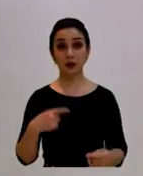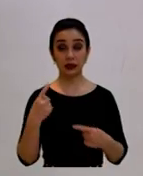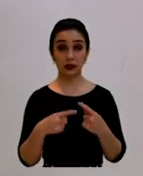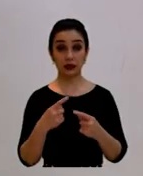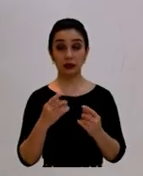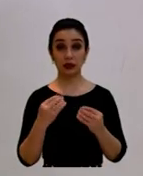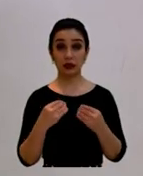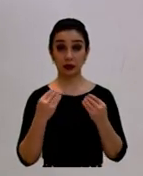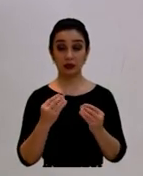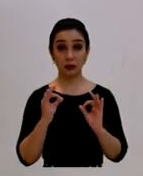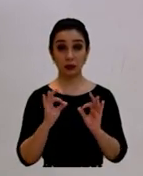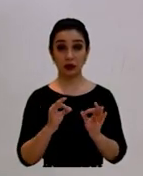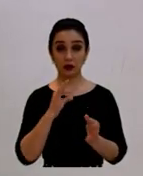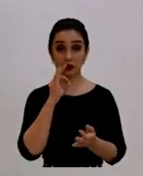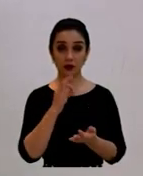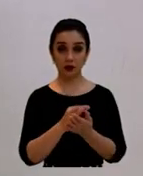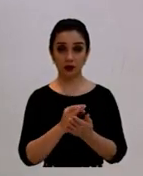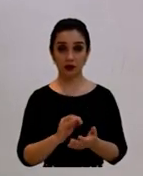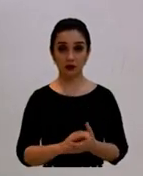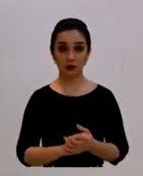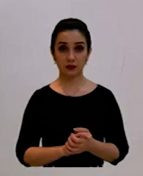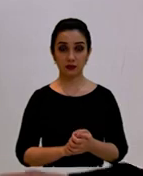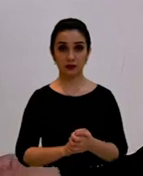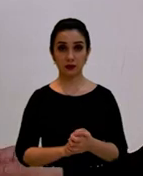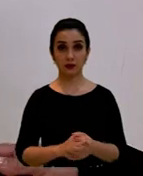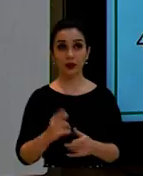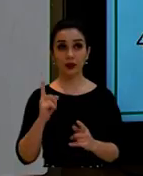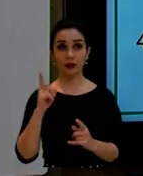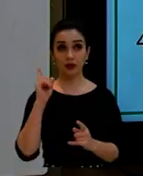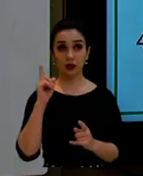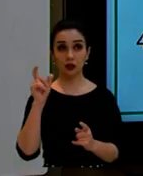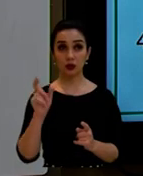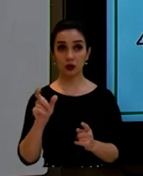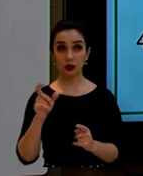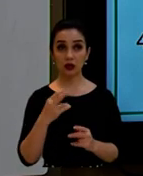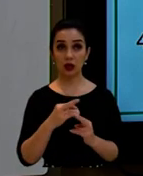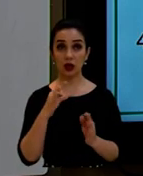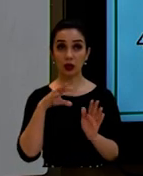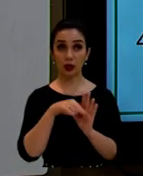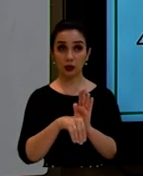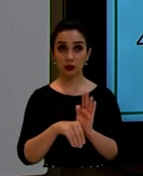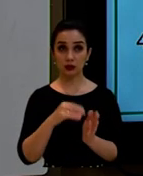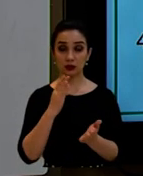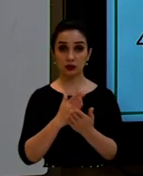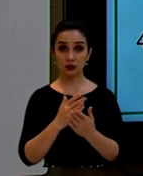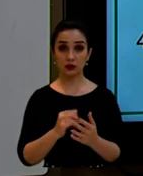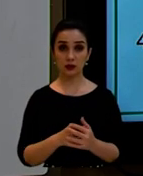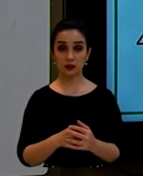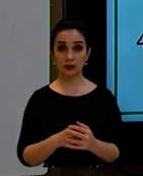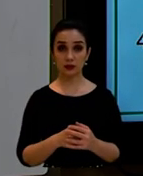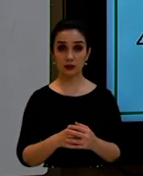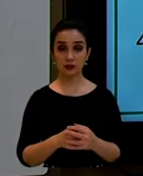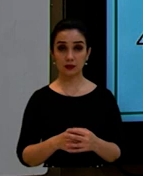Следующее, ребят, дайте правильный ответ. К древним людям относятся